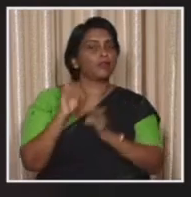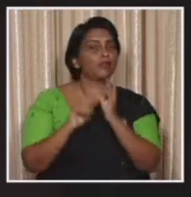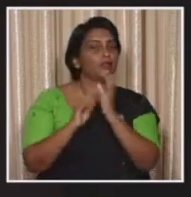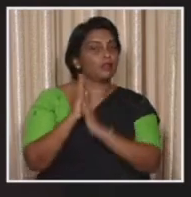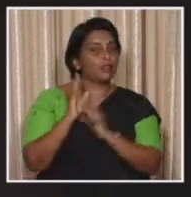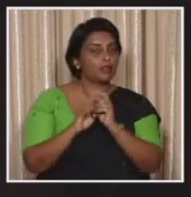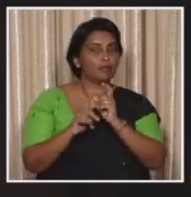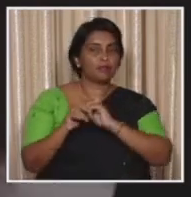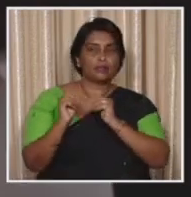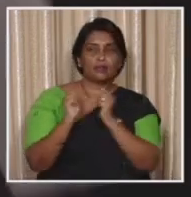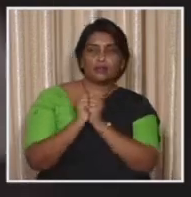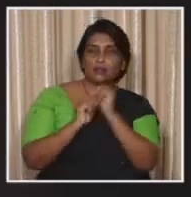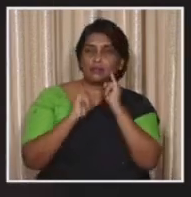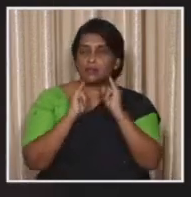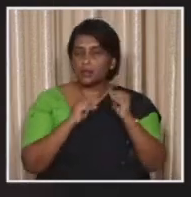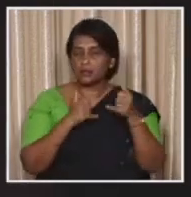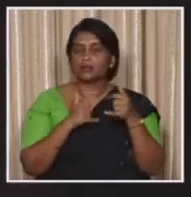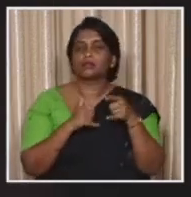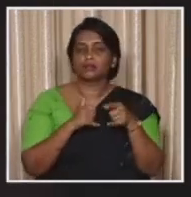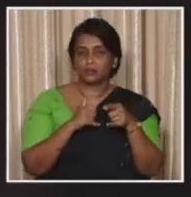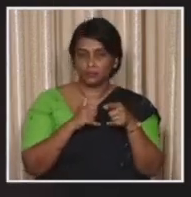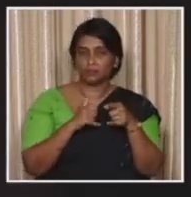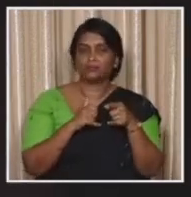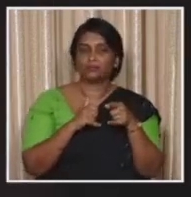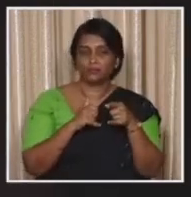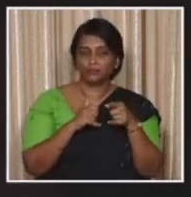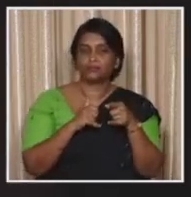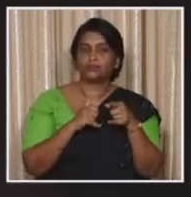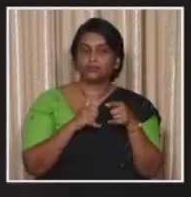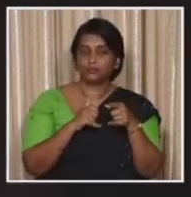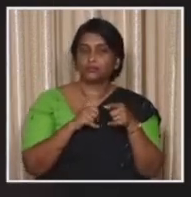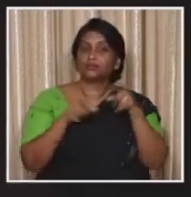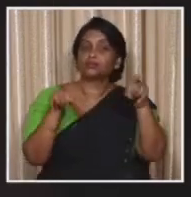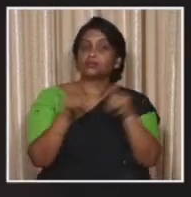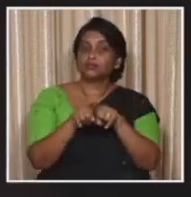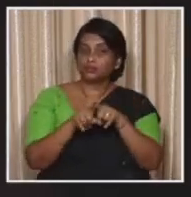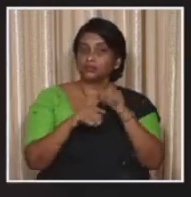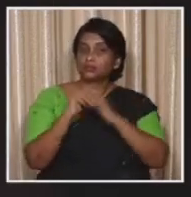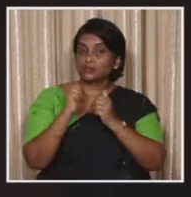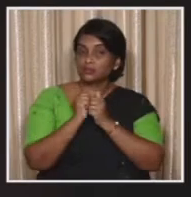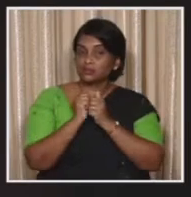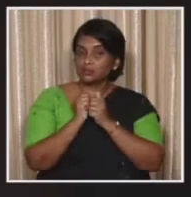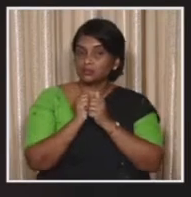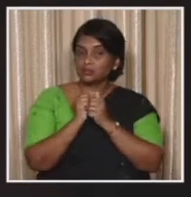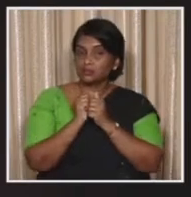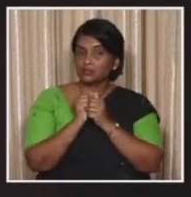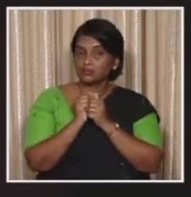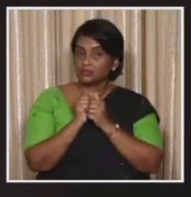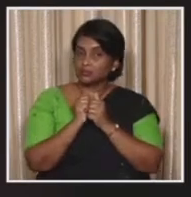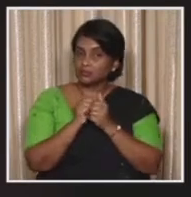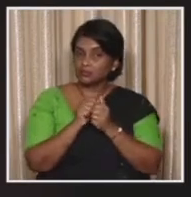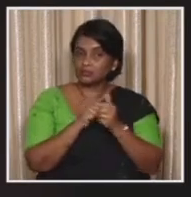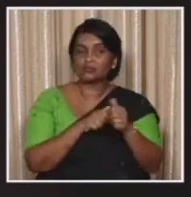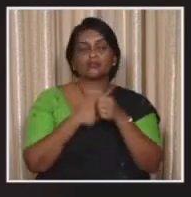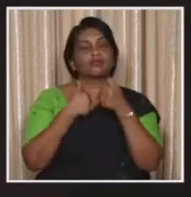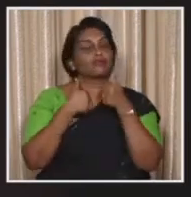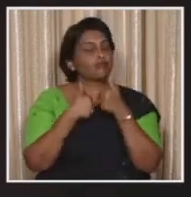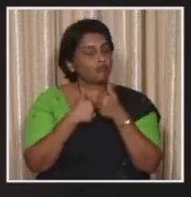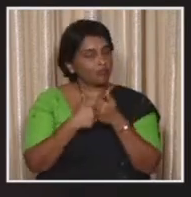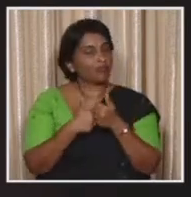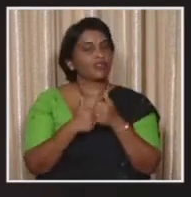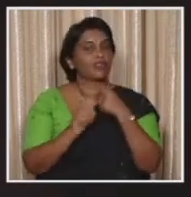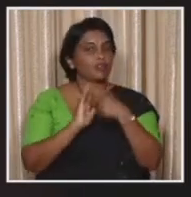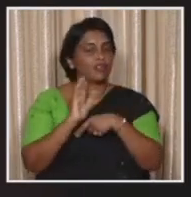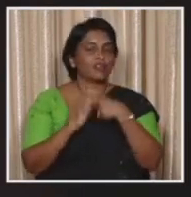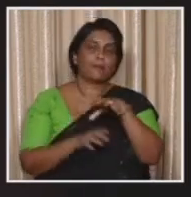මන්ත්‍රීවරුන්ගේ හැසිරීම සම්බන්ධව කර මන්ත්‍රණදා මිනිත්තු 3ක් තියෙනවා. ඔව්. ඒ අවශ්‍ය ක්‍රියාමාර්ග ගන්න ඊටාම වැදගත් විදිහට මේ